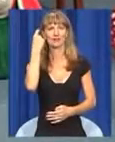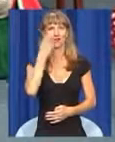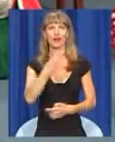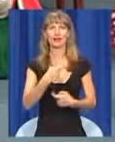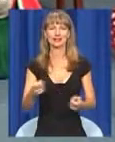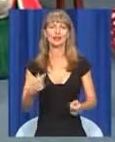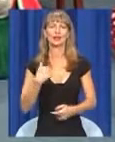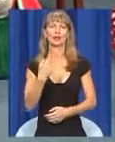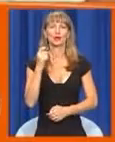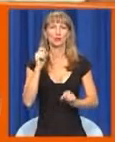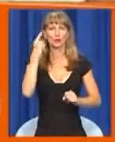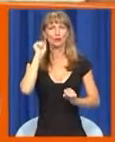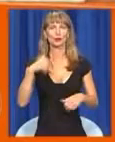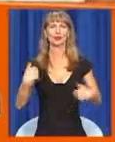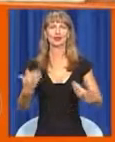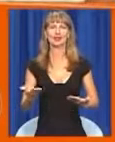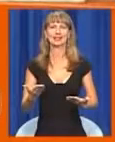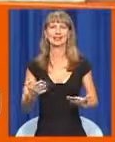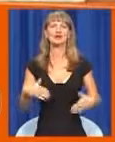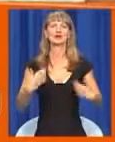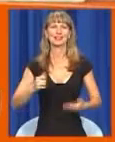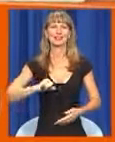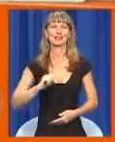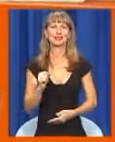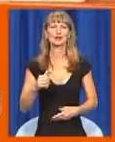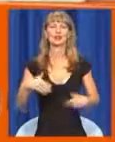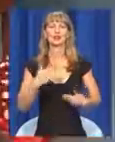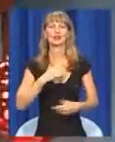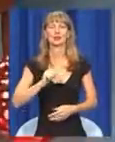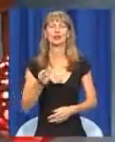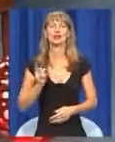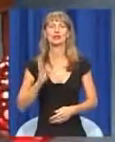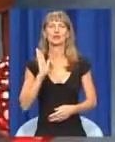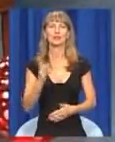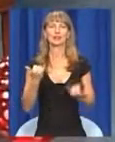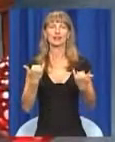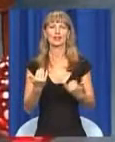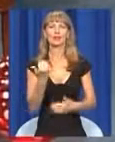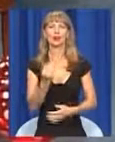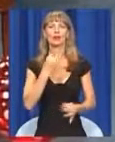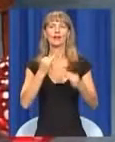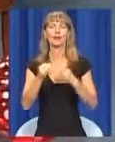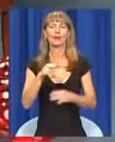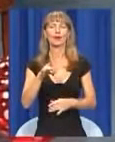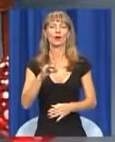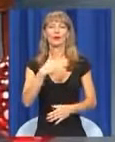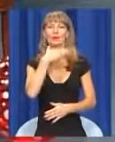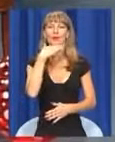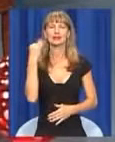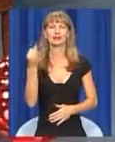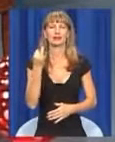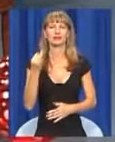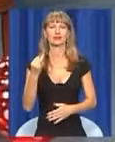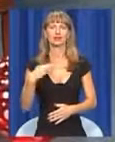інформації. Я думаю, можна привітатися. Привіт, друзі. Привіт, наші друзі. Дійсно, будемо сьогодні з вами говорити про безліч